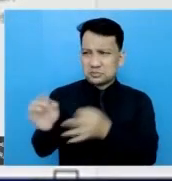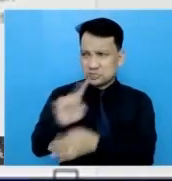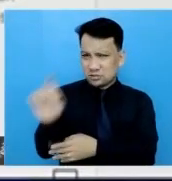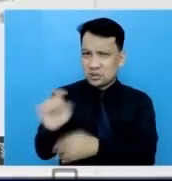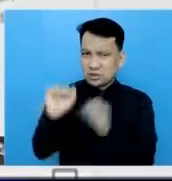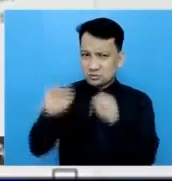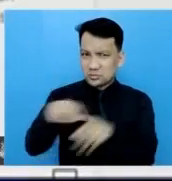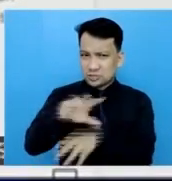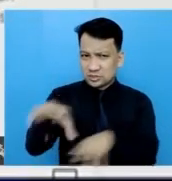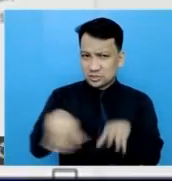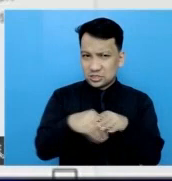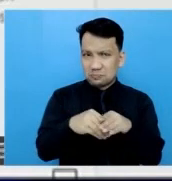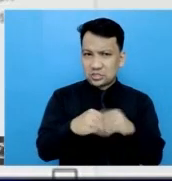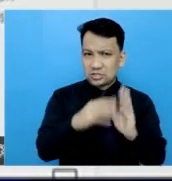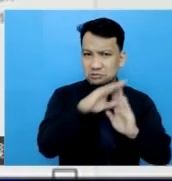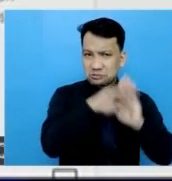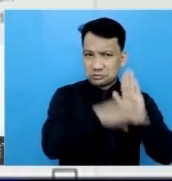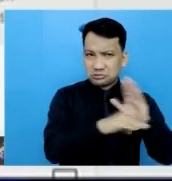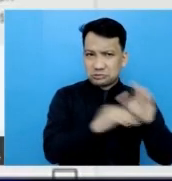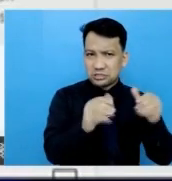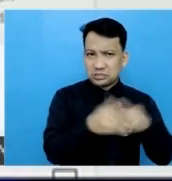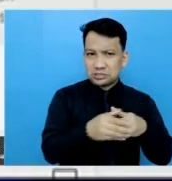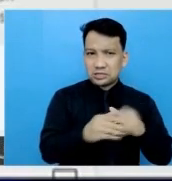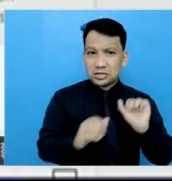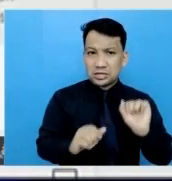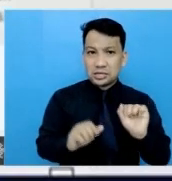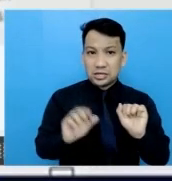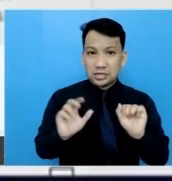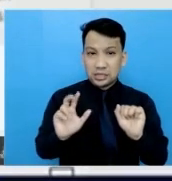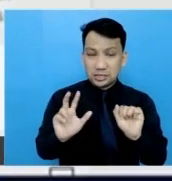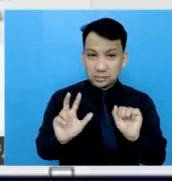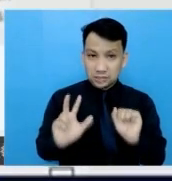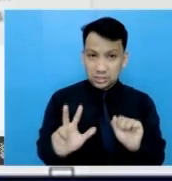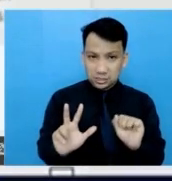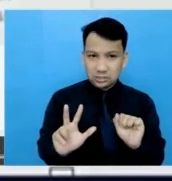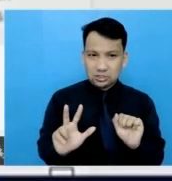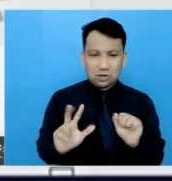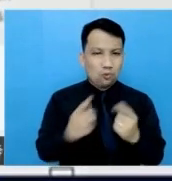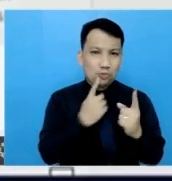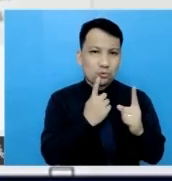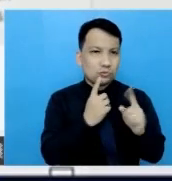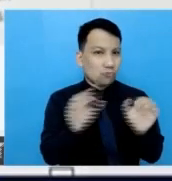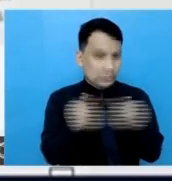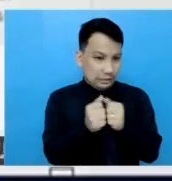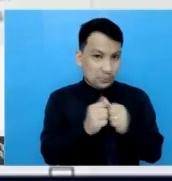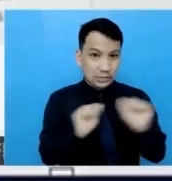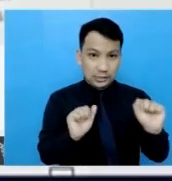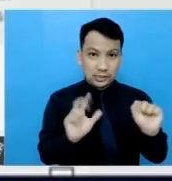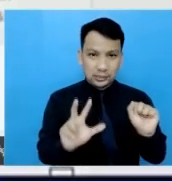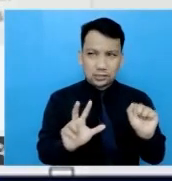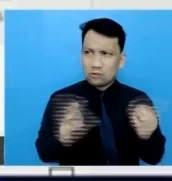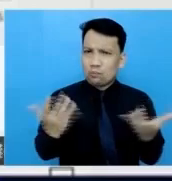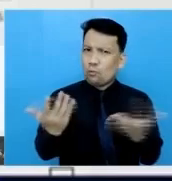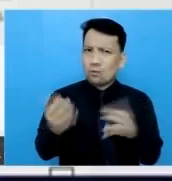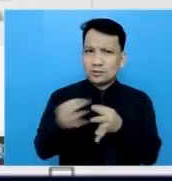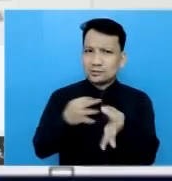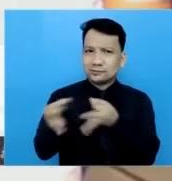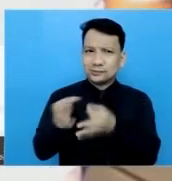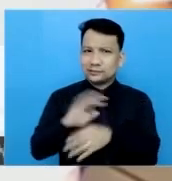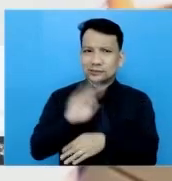siya sa priority list. Pero wala pa siyang sagot maging ang Department of Health. Wala pa rin paliwanag ang Manila LGU sa